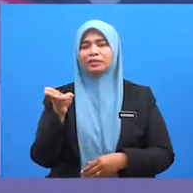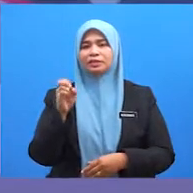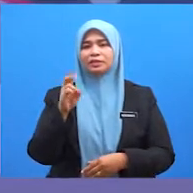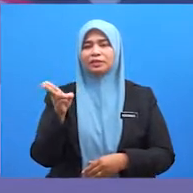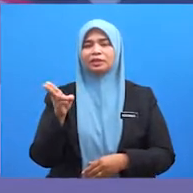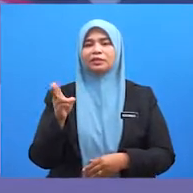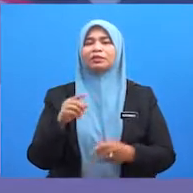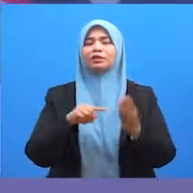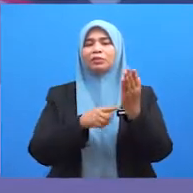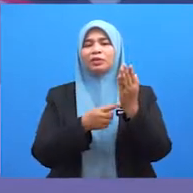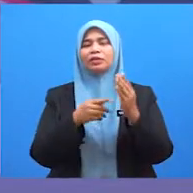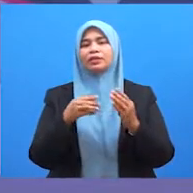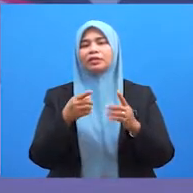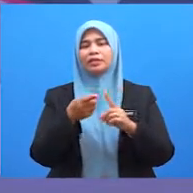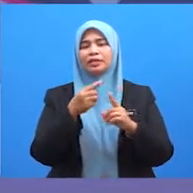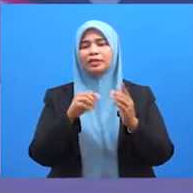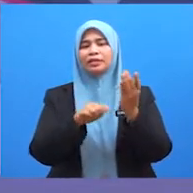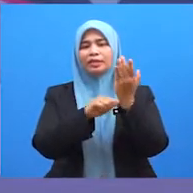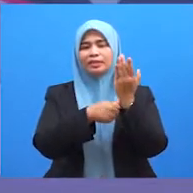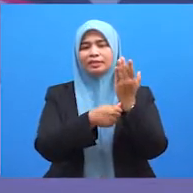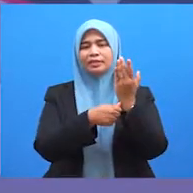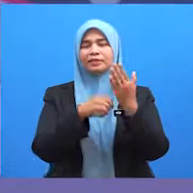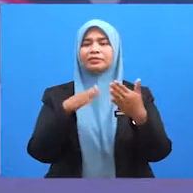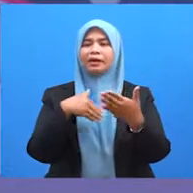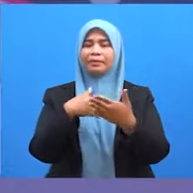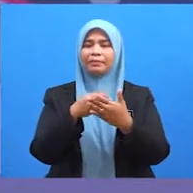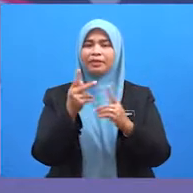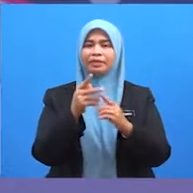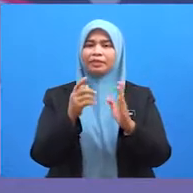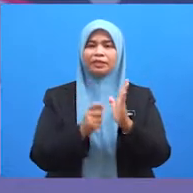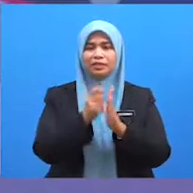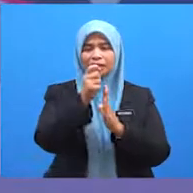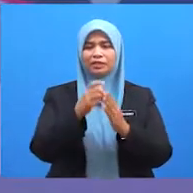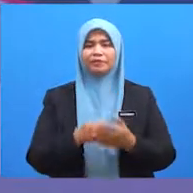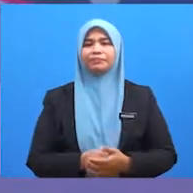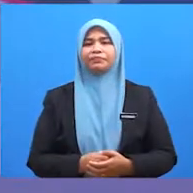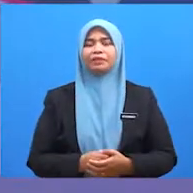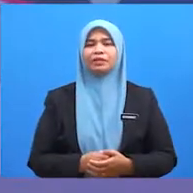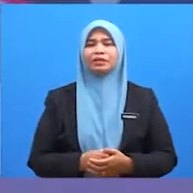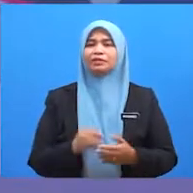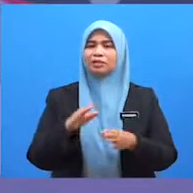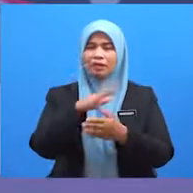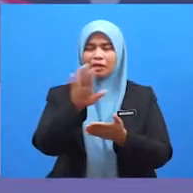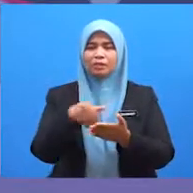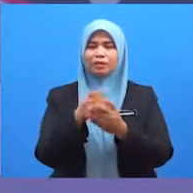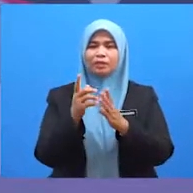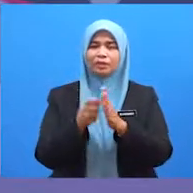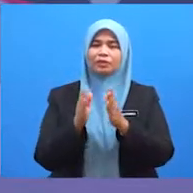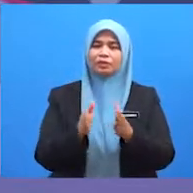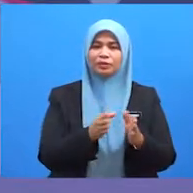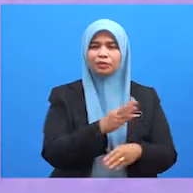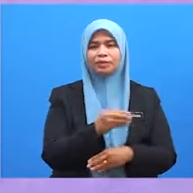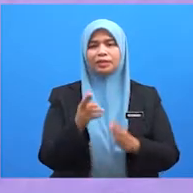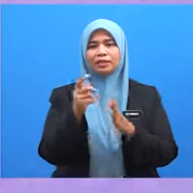ke peringkat tertinggi. Kewujudan institusi ini sebenarnya secara tersusun dan